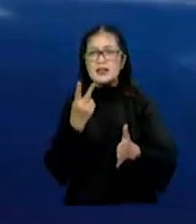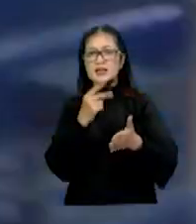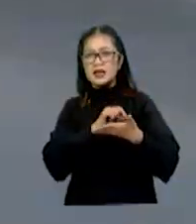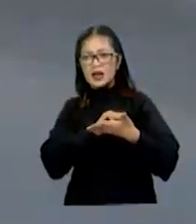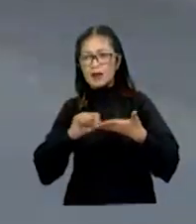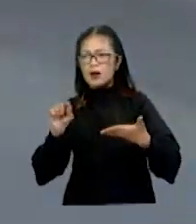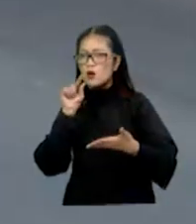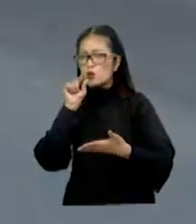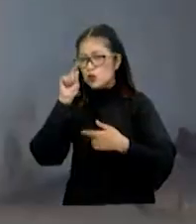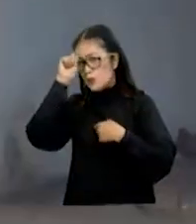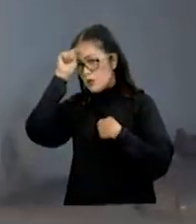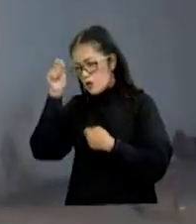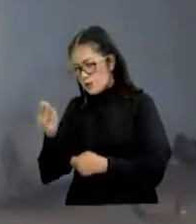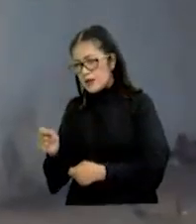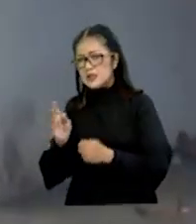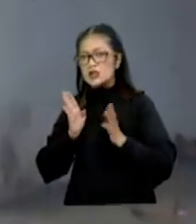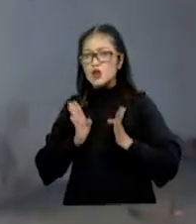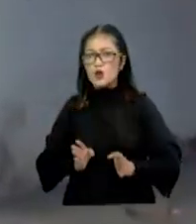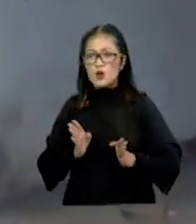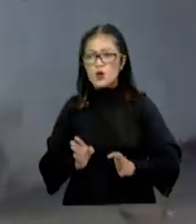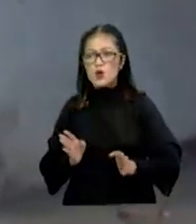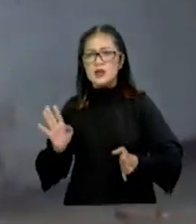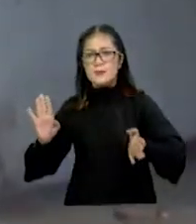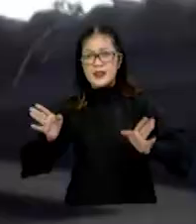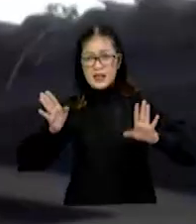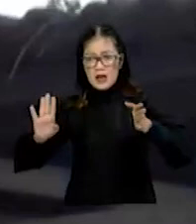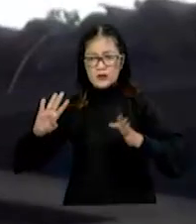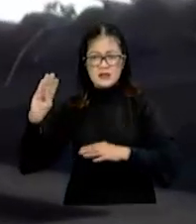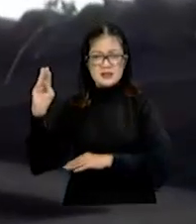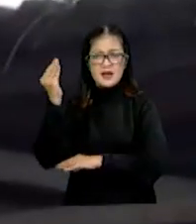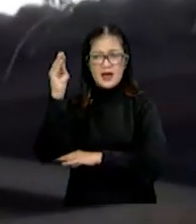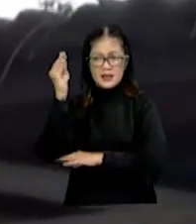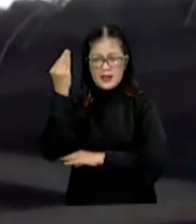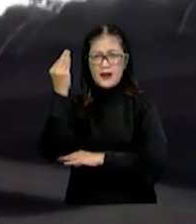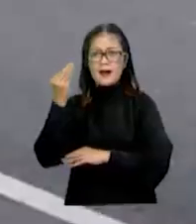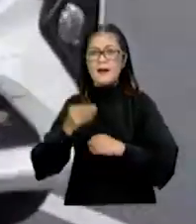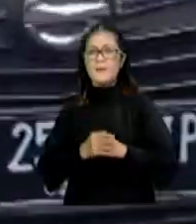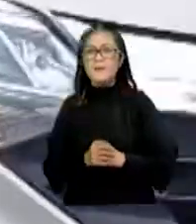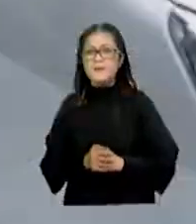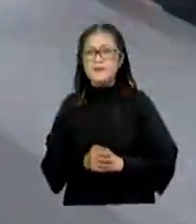penghormatan kepada para tokoh Betawi yang berjasa bagi Jakarta. Tim Liputan iNews melaporkan.